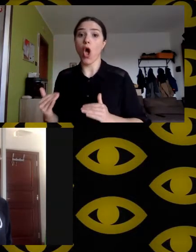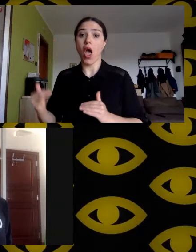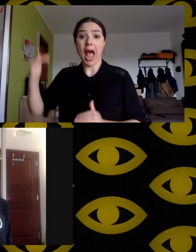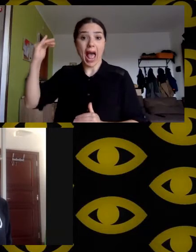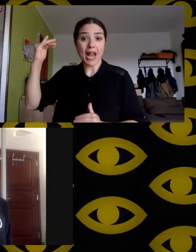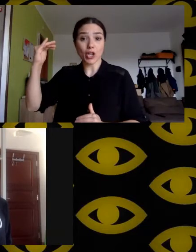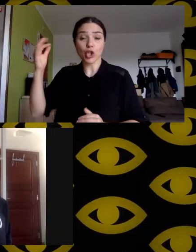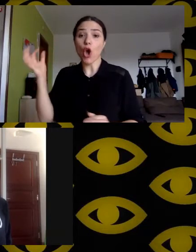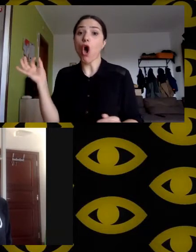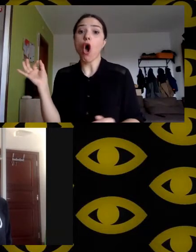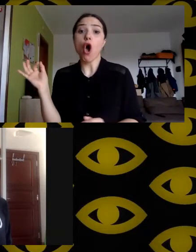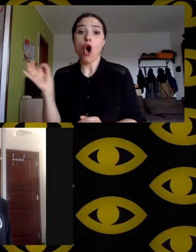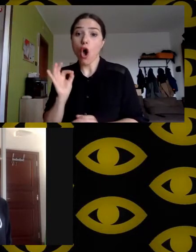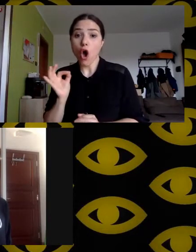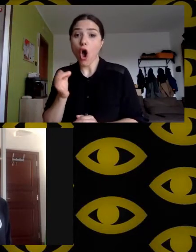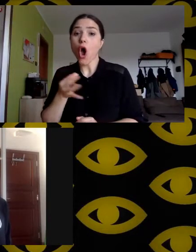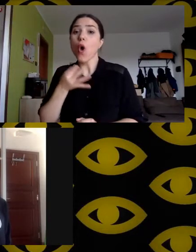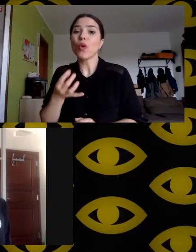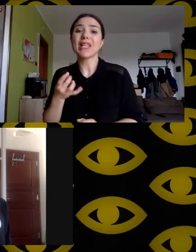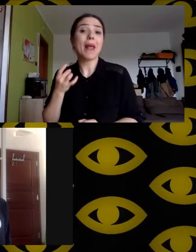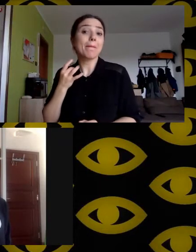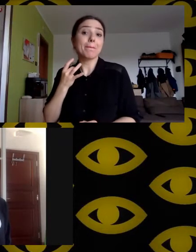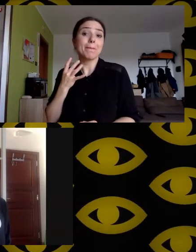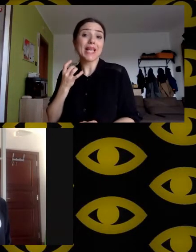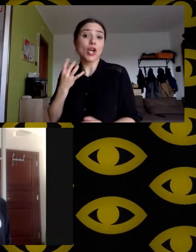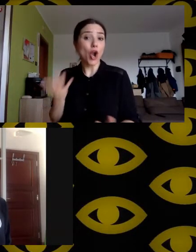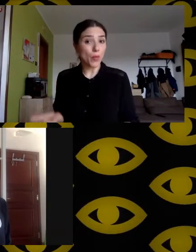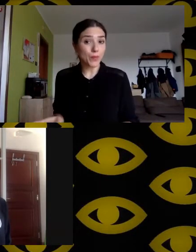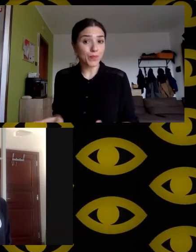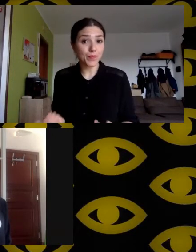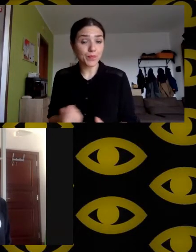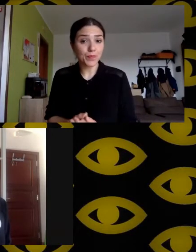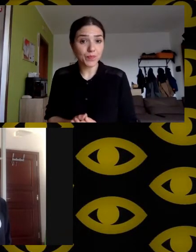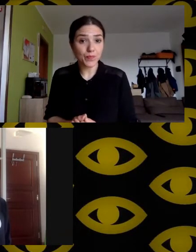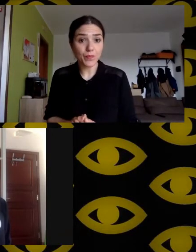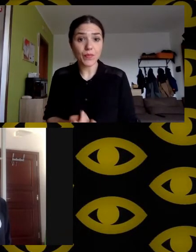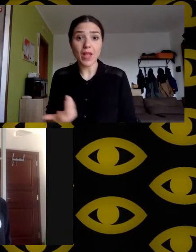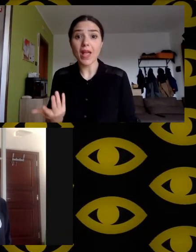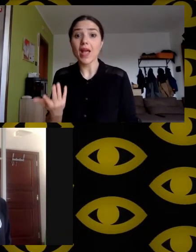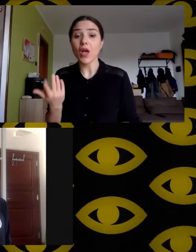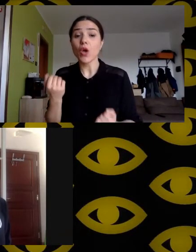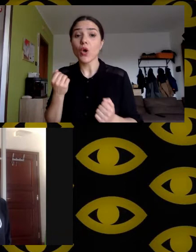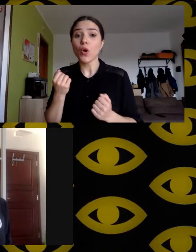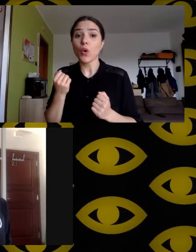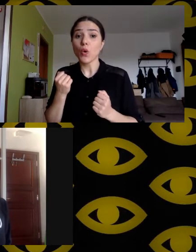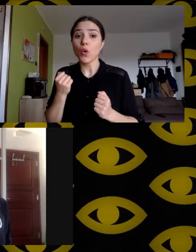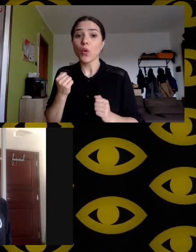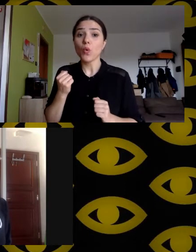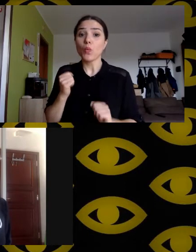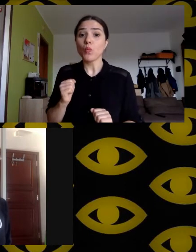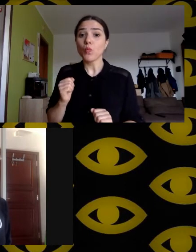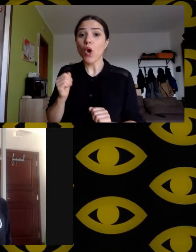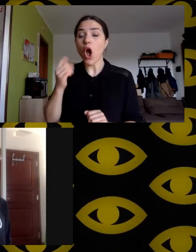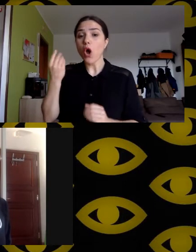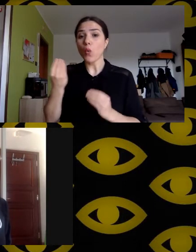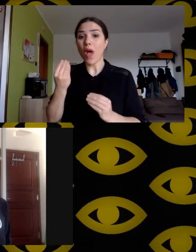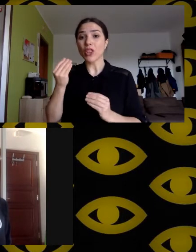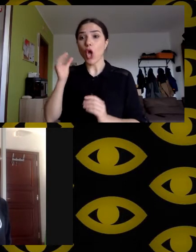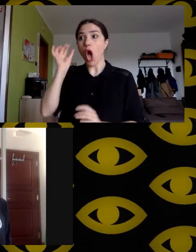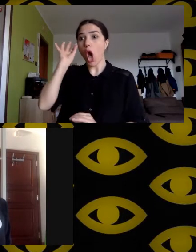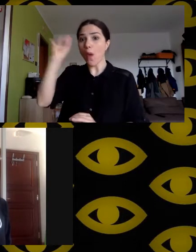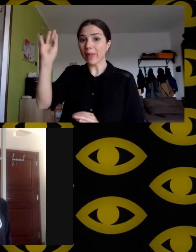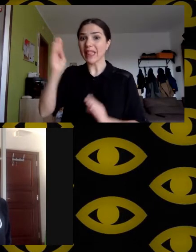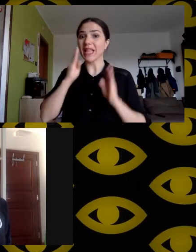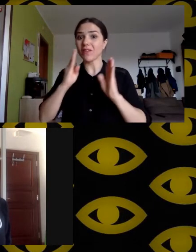di sé dei metodi che sono talmente banali e acquisiti, che non si rende conto che invece possono essere delle soluzioni per delle altre